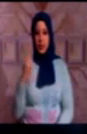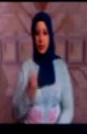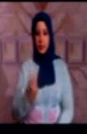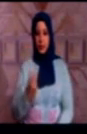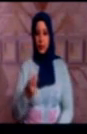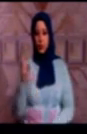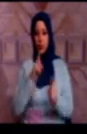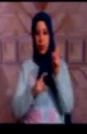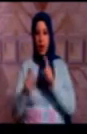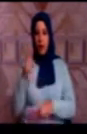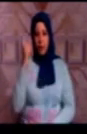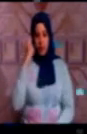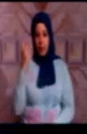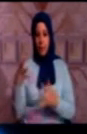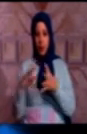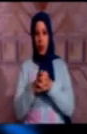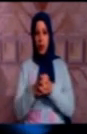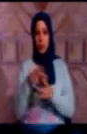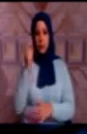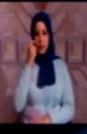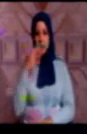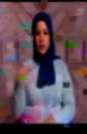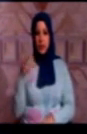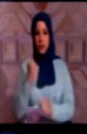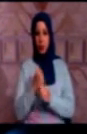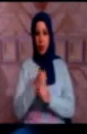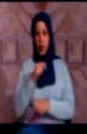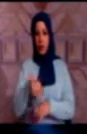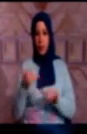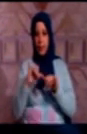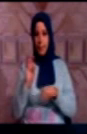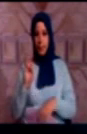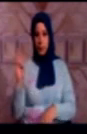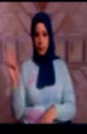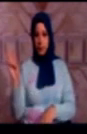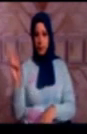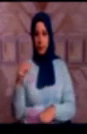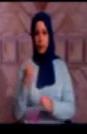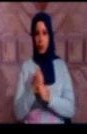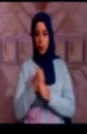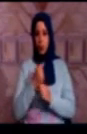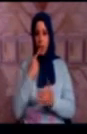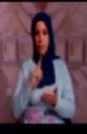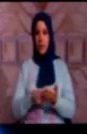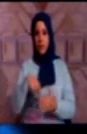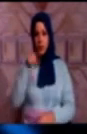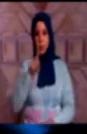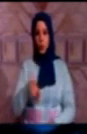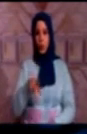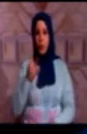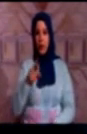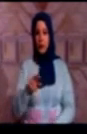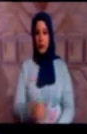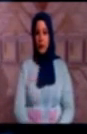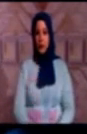الناس عايزه تفهم ايه العلاقه بان الموظف يقعد يعمل اونلاين يوم الحد وتخفيف العبء على الكهرباء